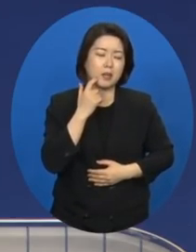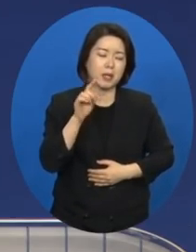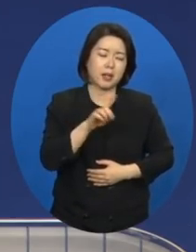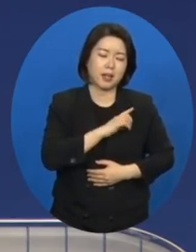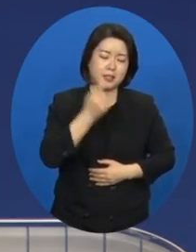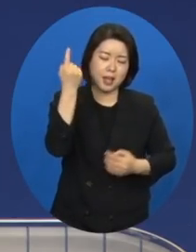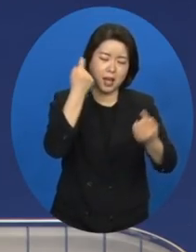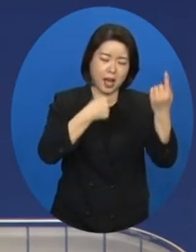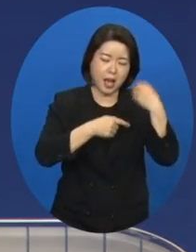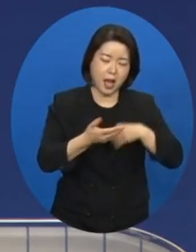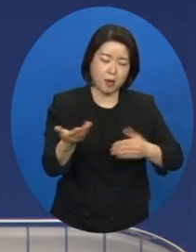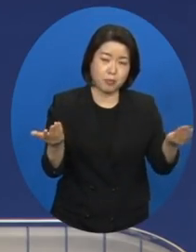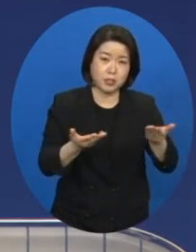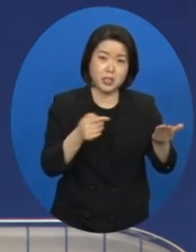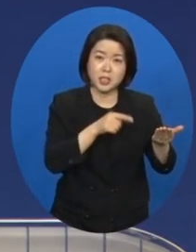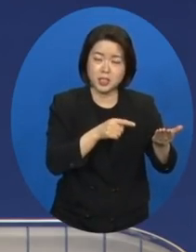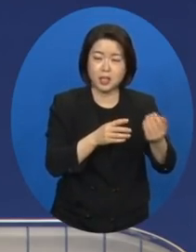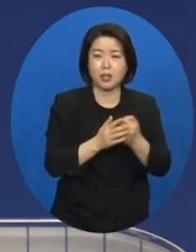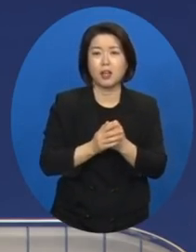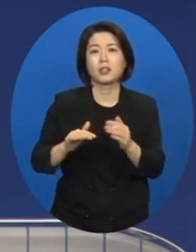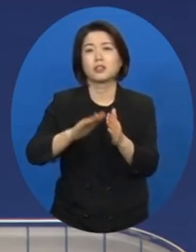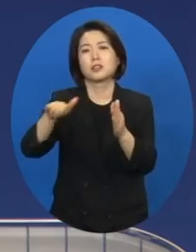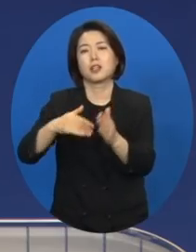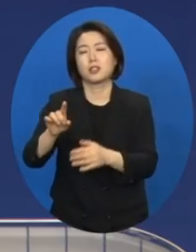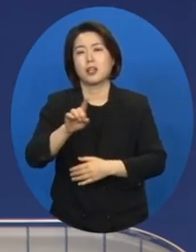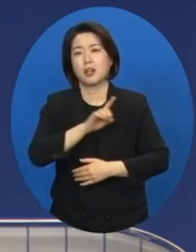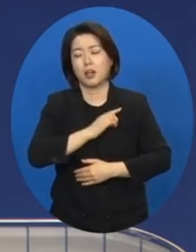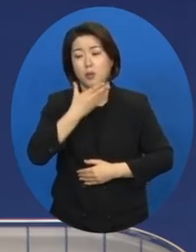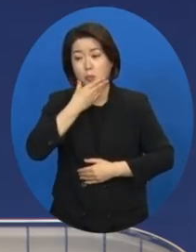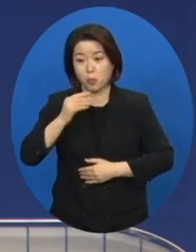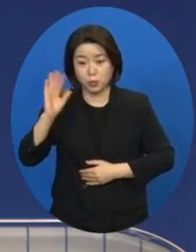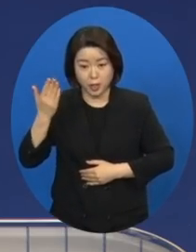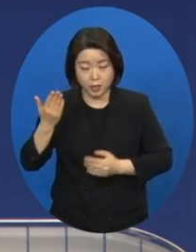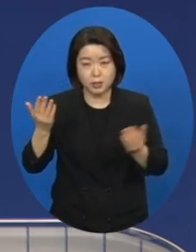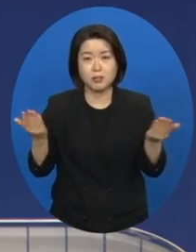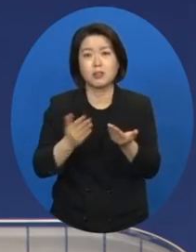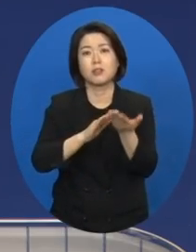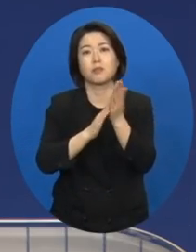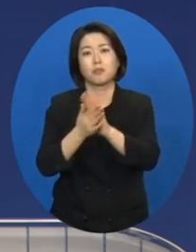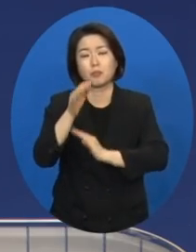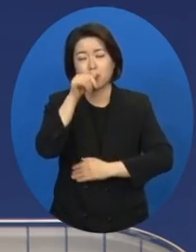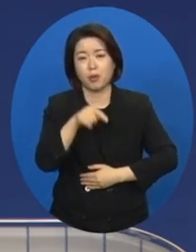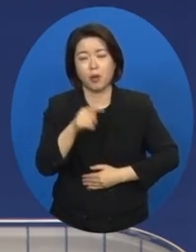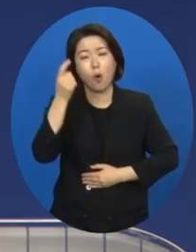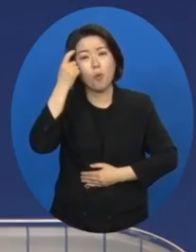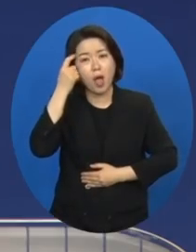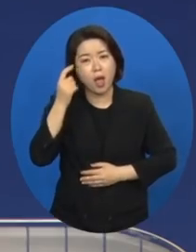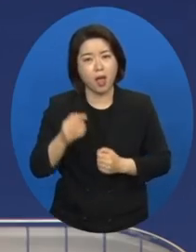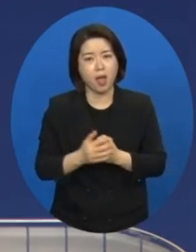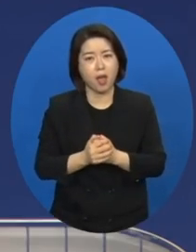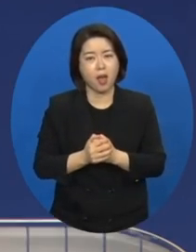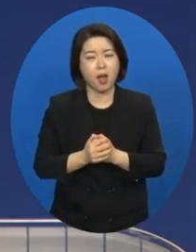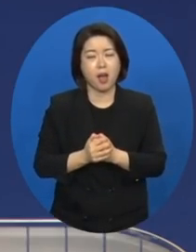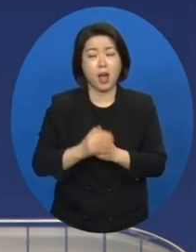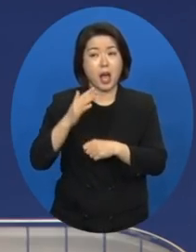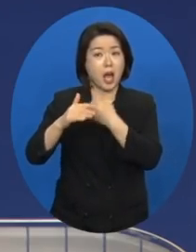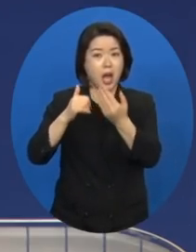그것이 실은 그 가정에 가장 복된 일이 되었다라는 거예요. 왜 그랬을까요? Wonderful Counselor라고